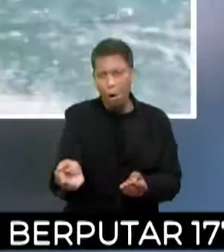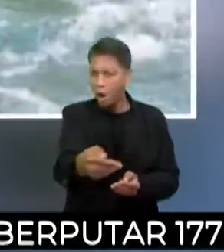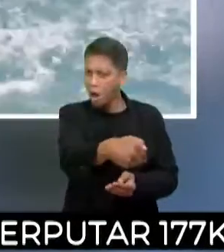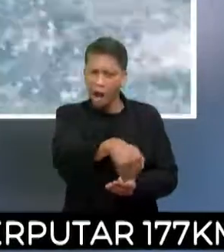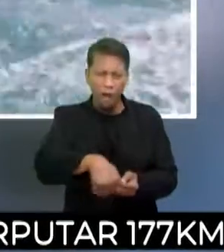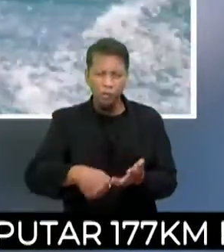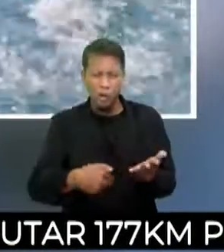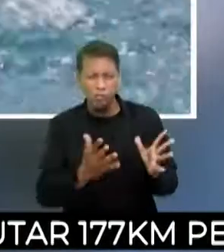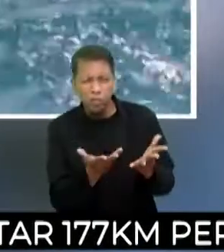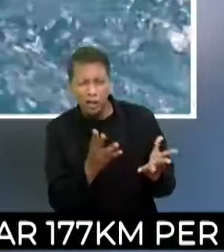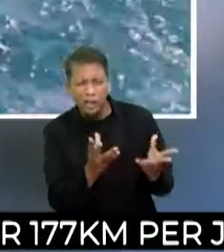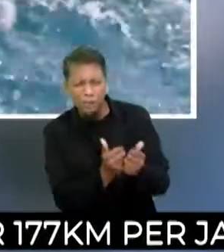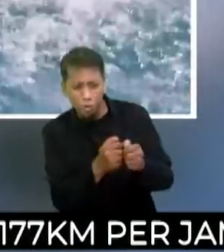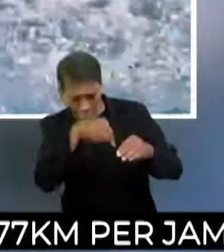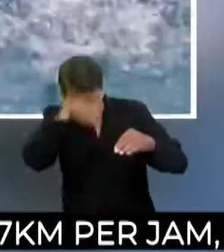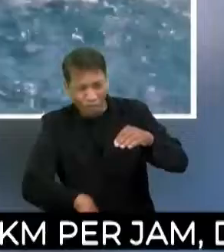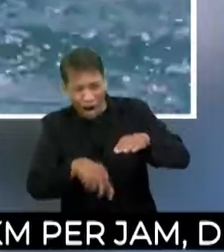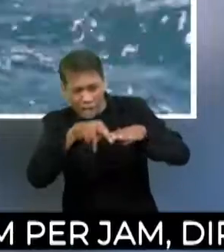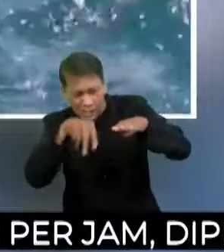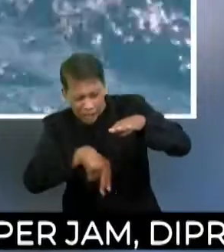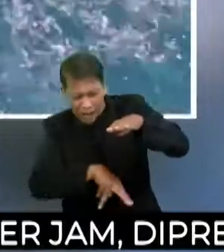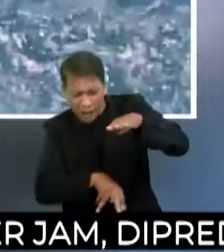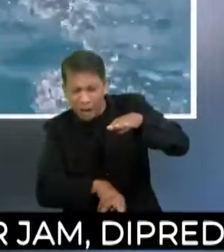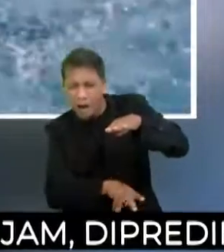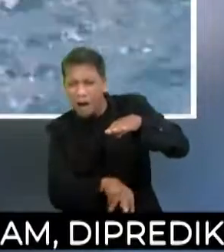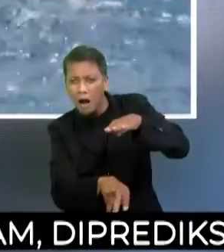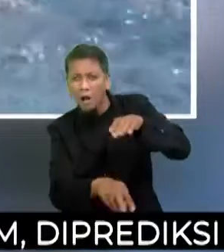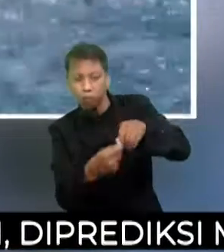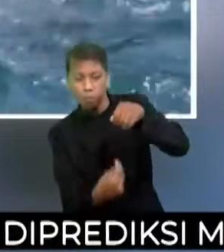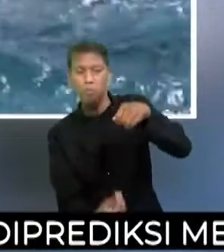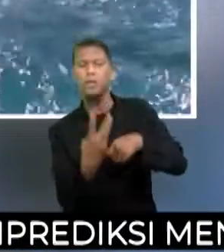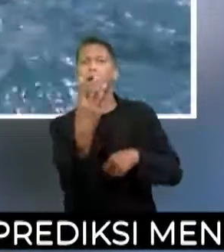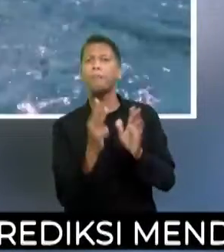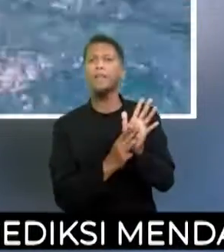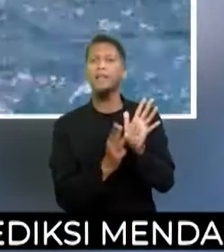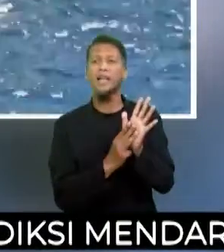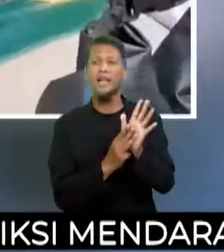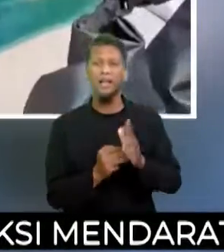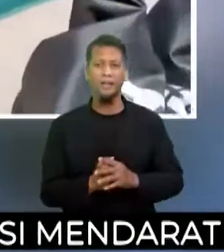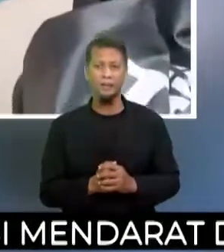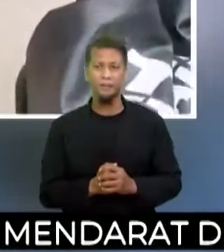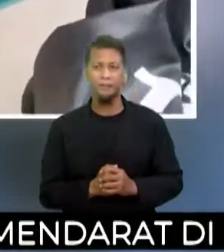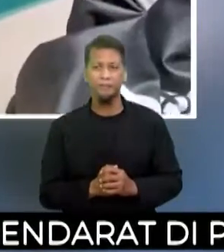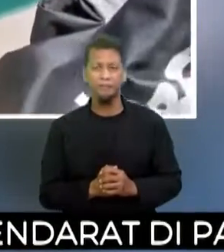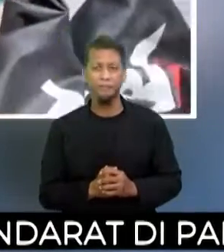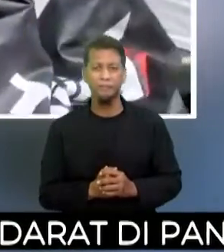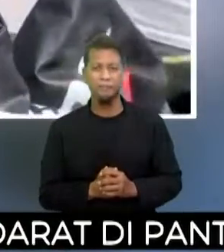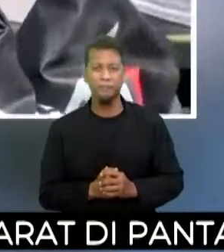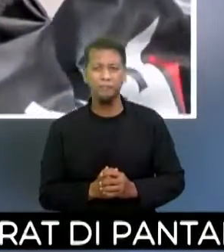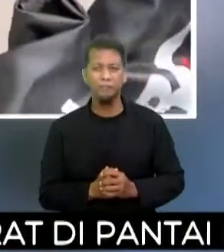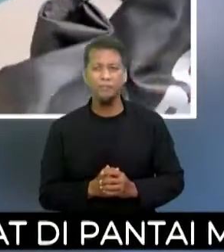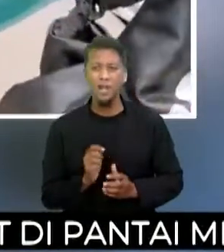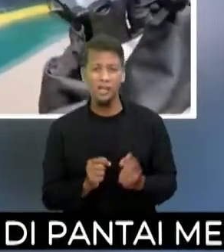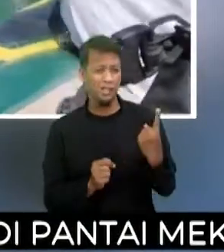mungkin ditemukan di bawah permukaan 3 meter. Ini dilakukan dengan satu boat, ini ada